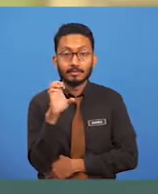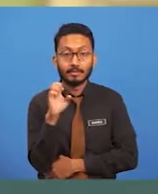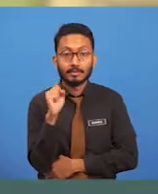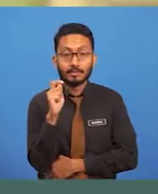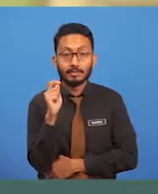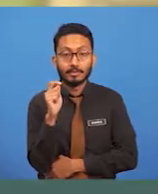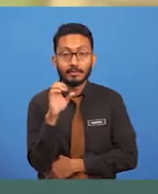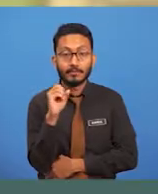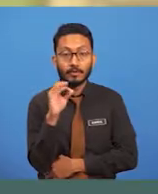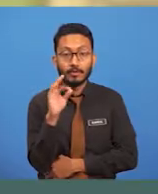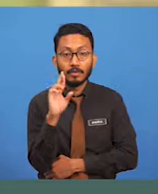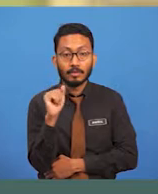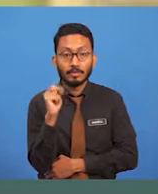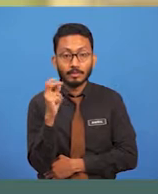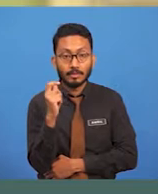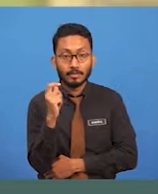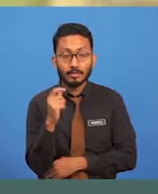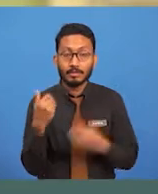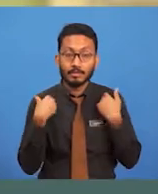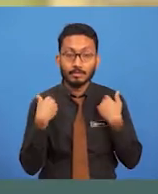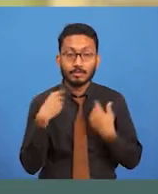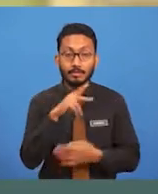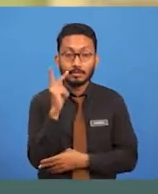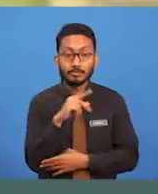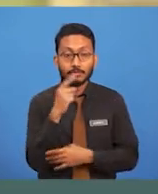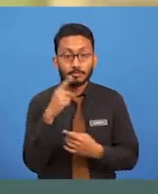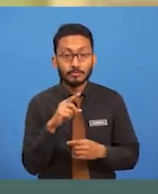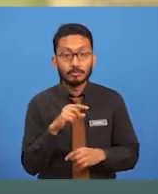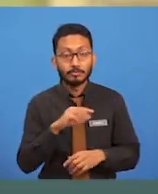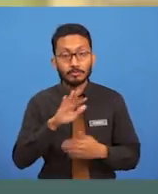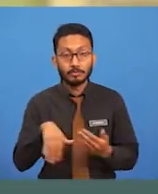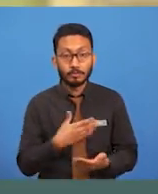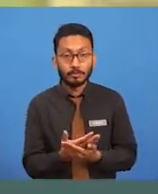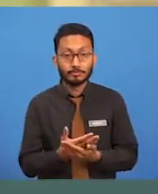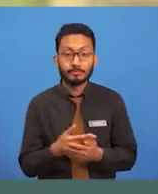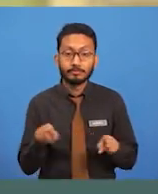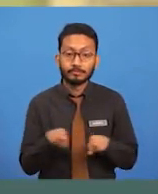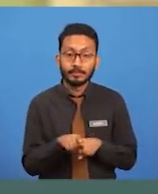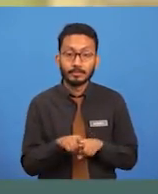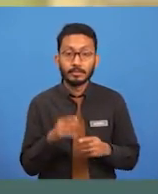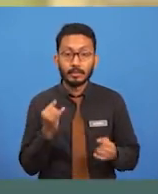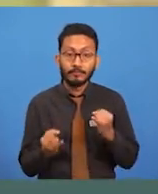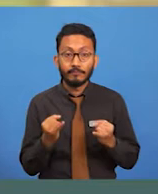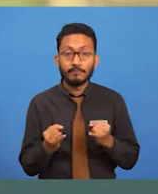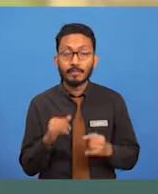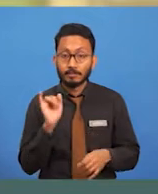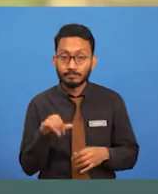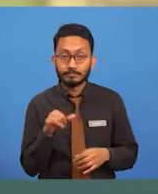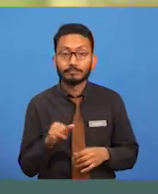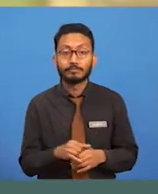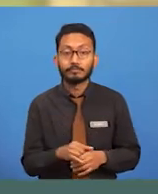Adakah jawapan anda semua sama dengan jawapan saya? Jika ya, anda telah